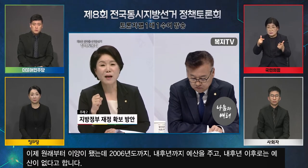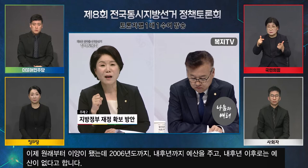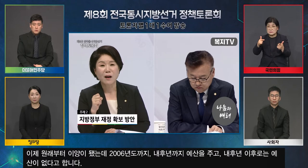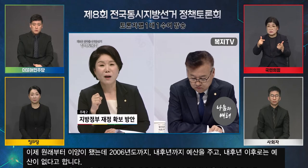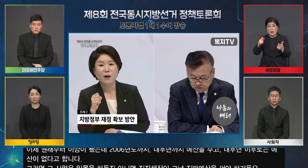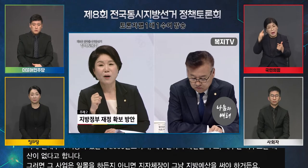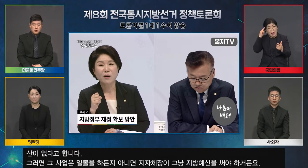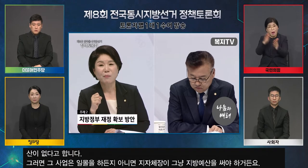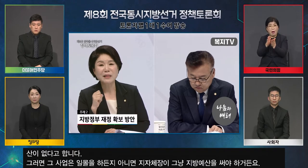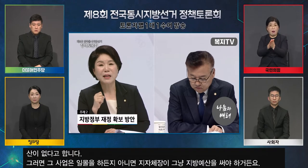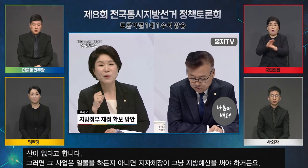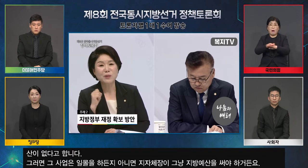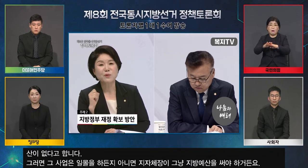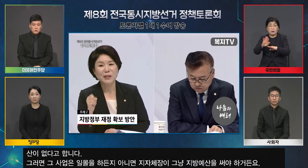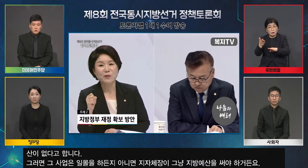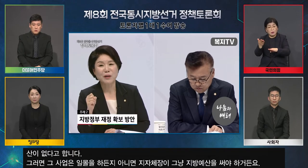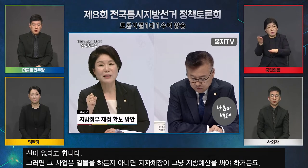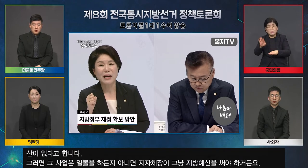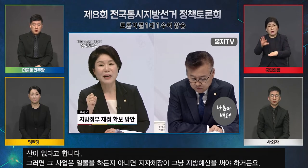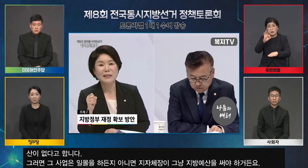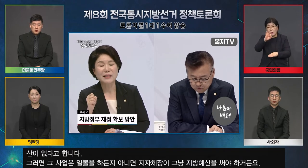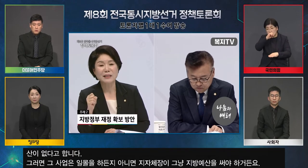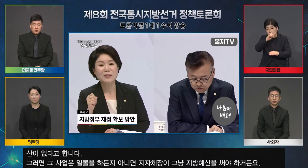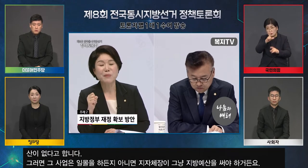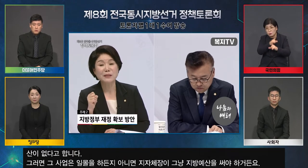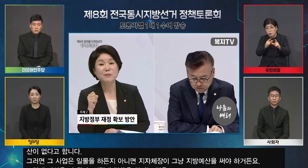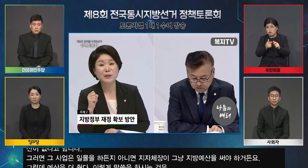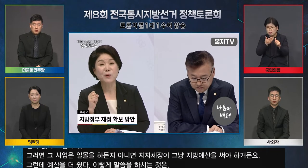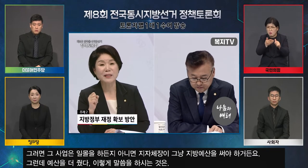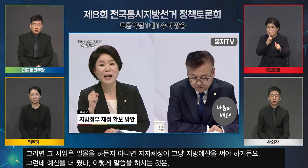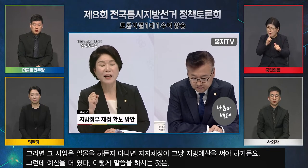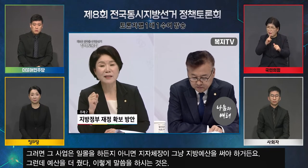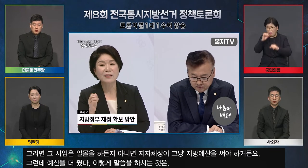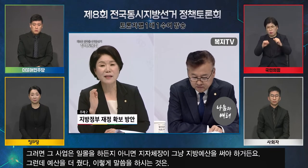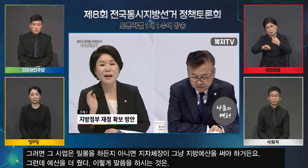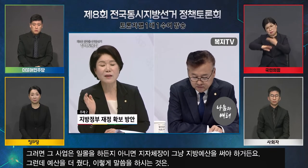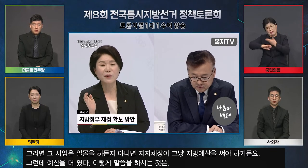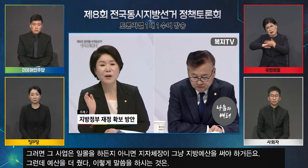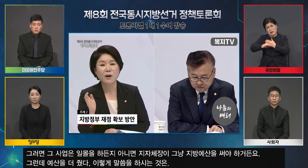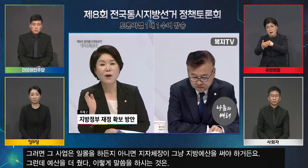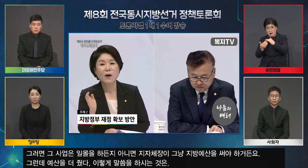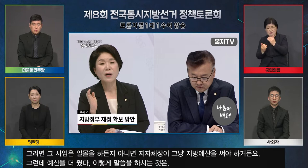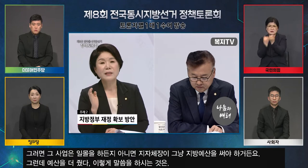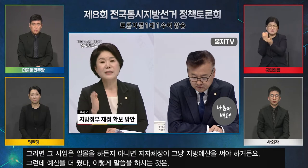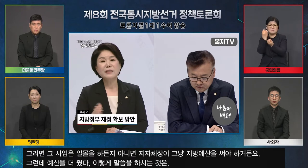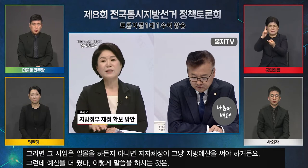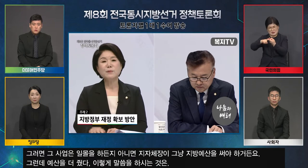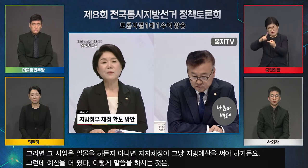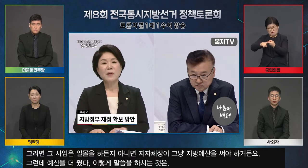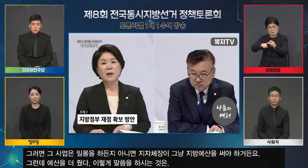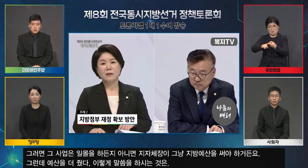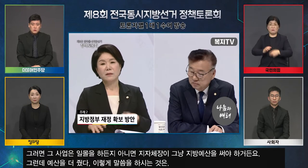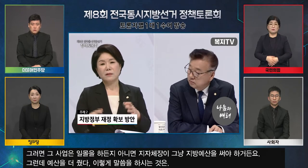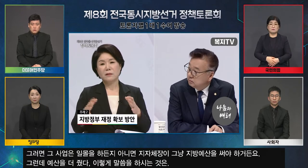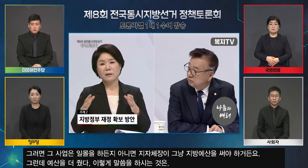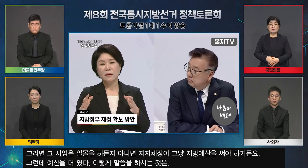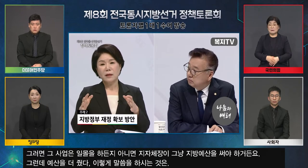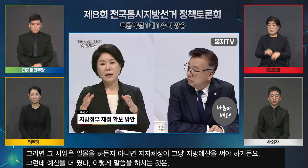거는 말 따로 행동 따로라는 아까 제가 드린 말씀이랑 똑같다 이렇게 생각하고요. 지금